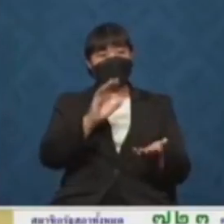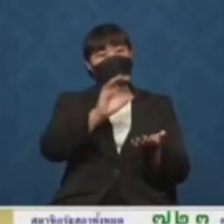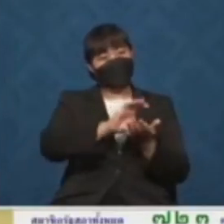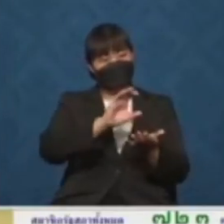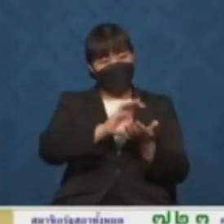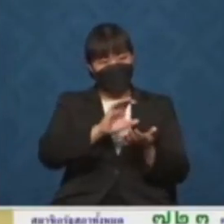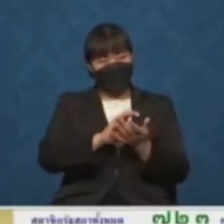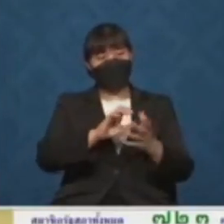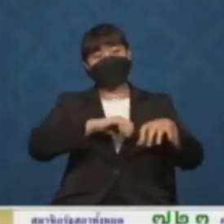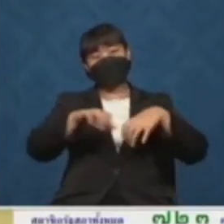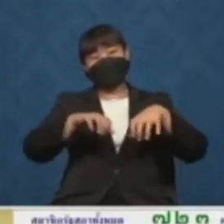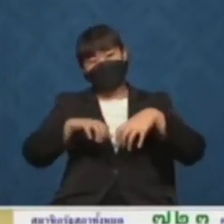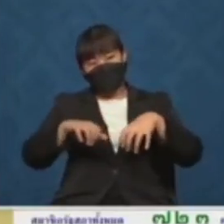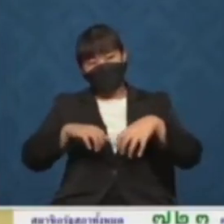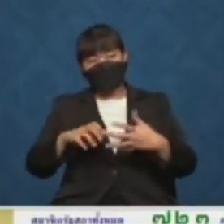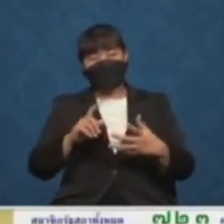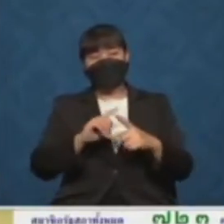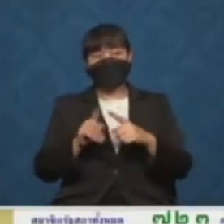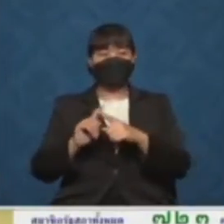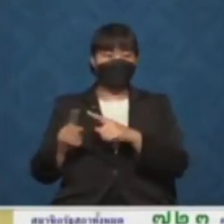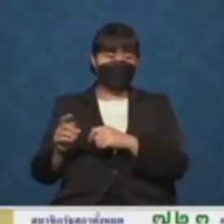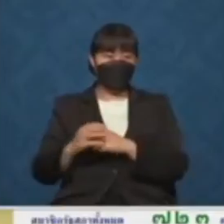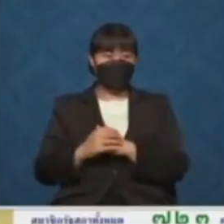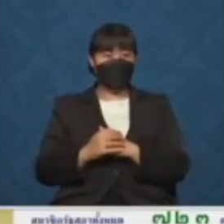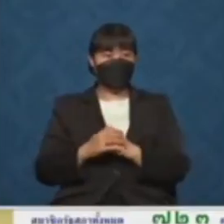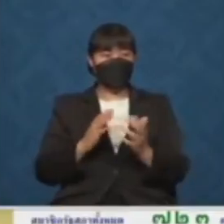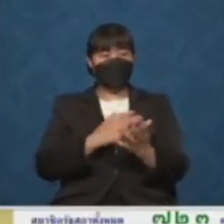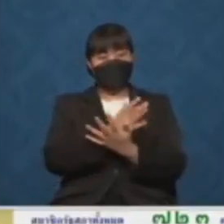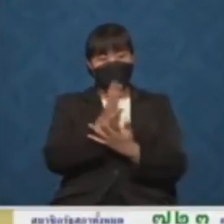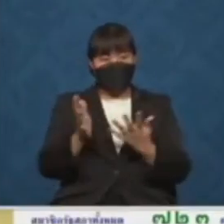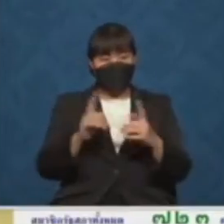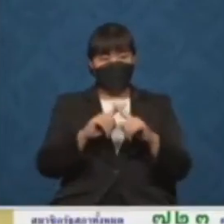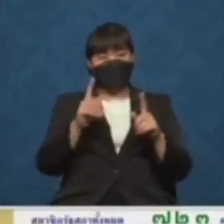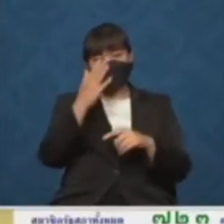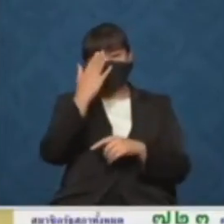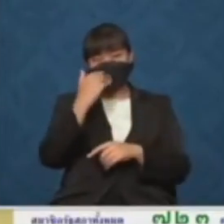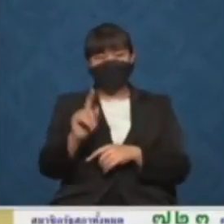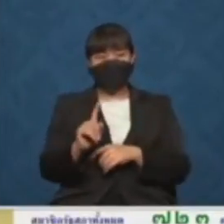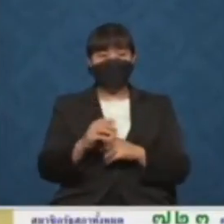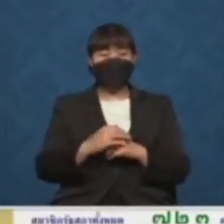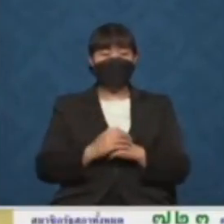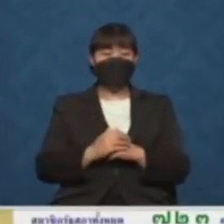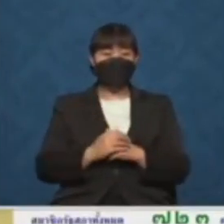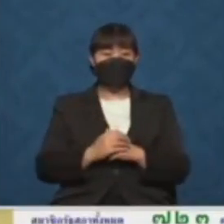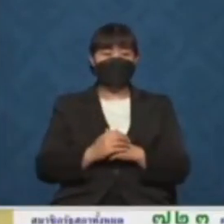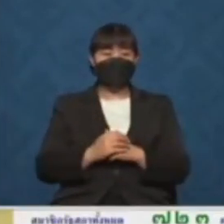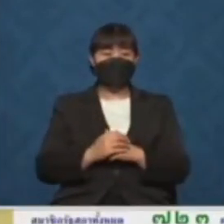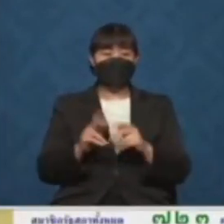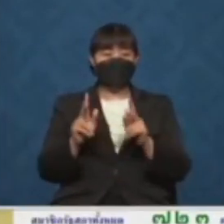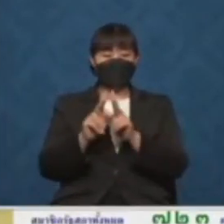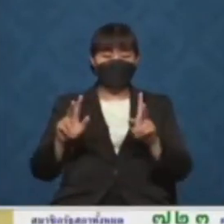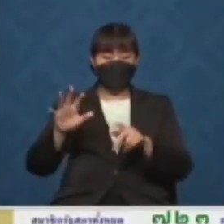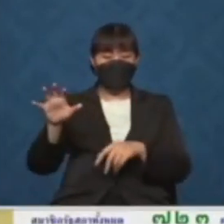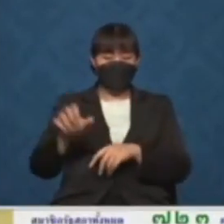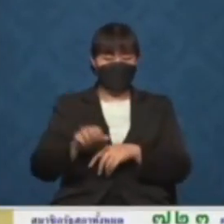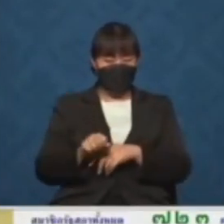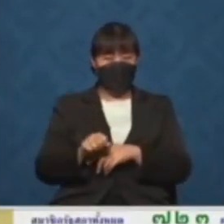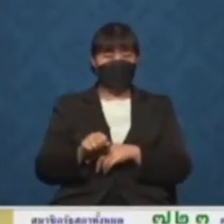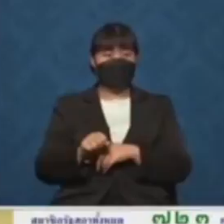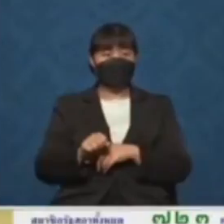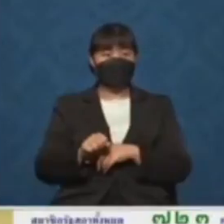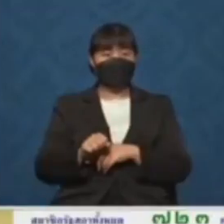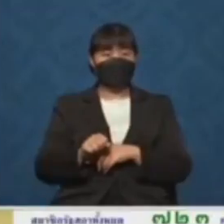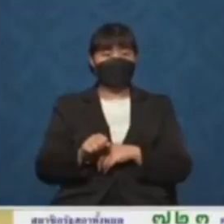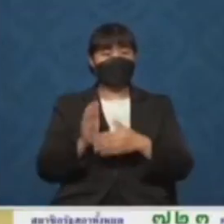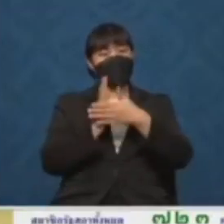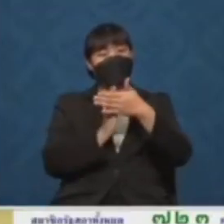ๆและตองขอบคมไปถประเดทหลากหายแต่ที่ slightlyที่มาของขณกรกยษาชาติกลบข่